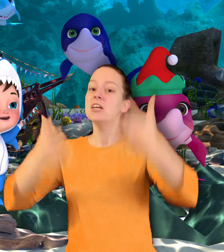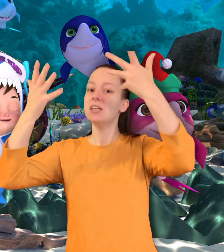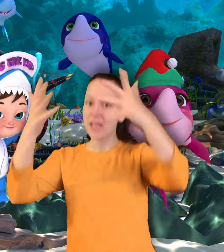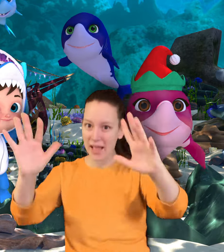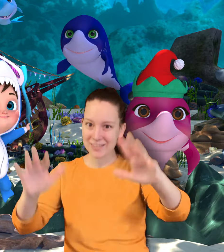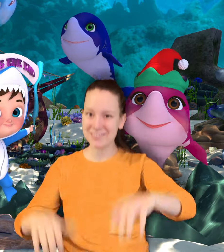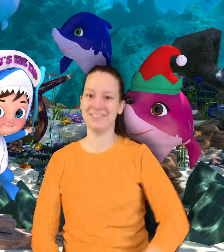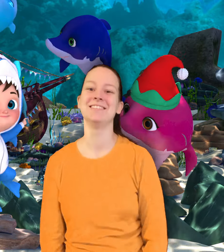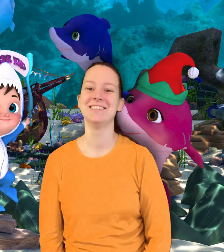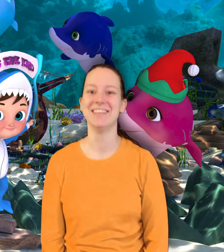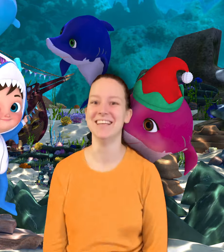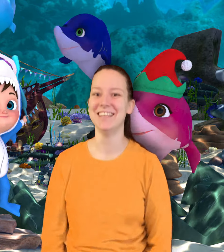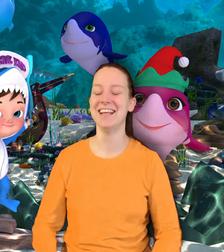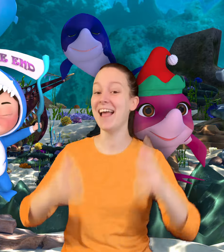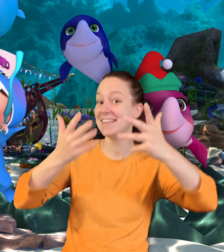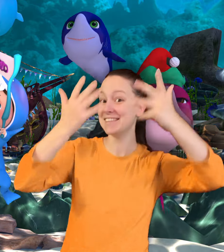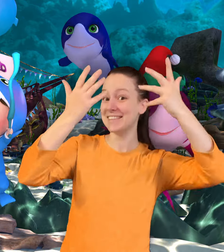嬉し